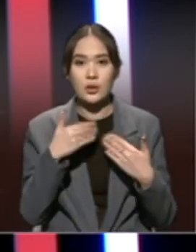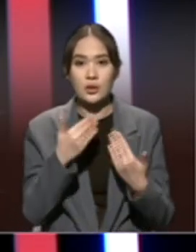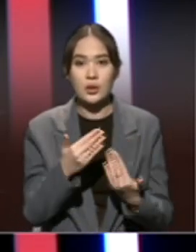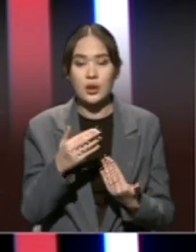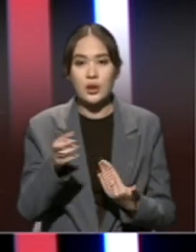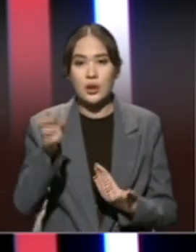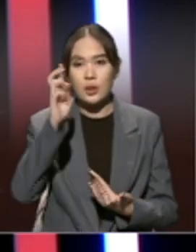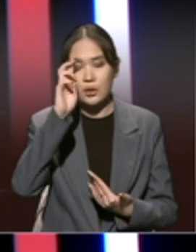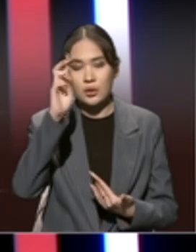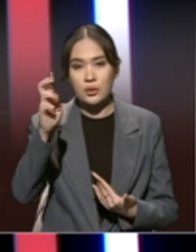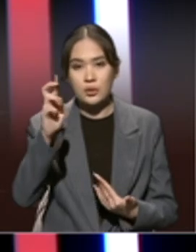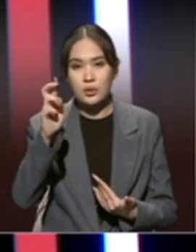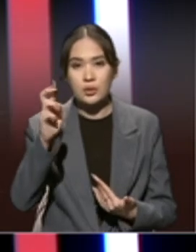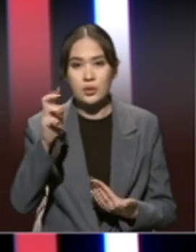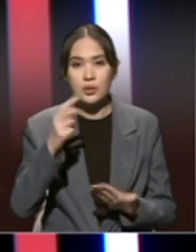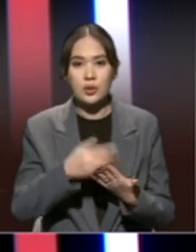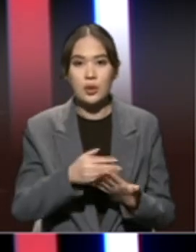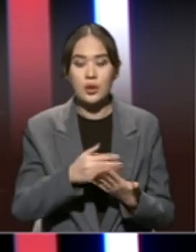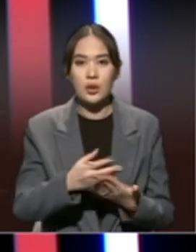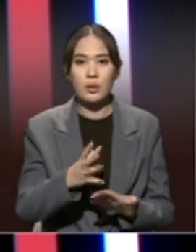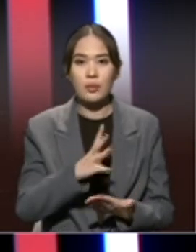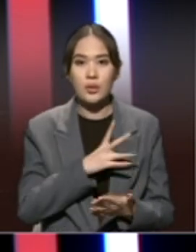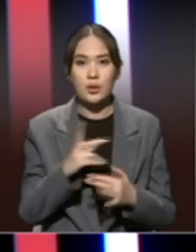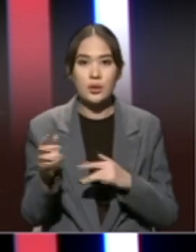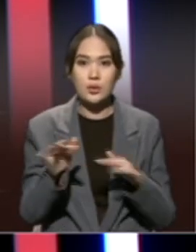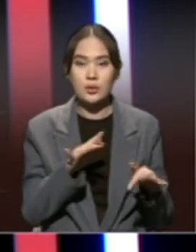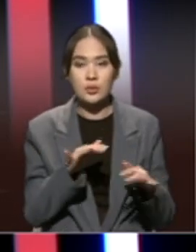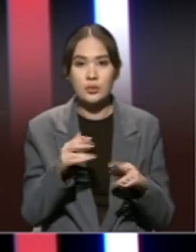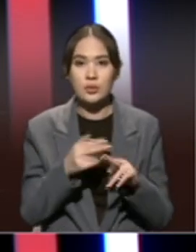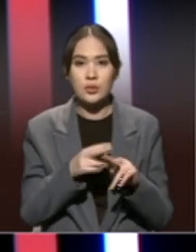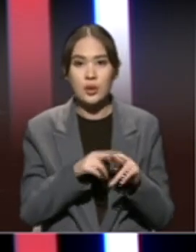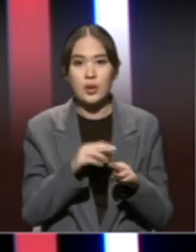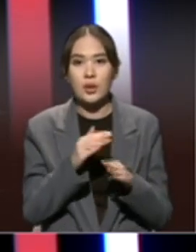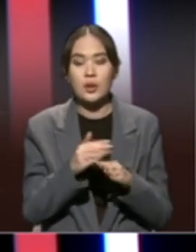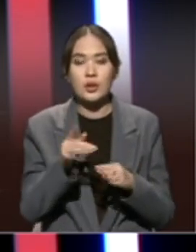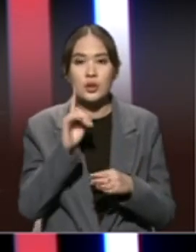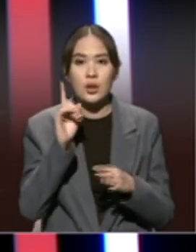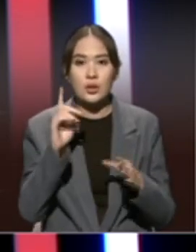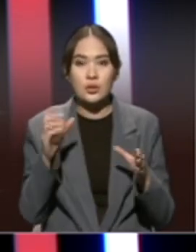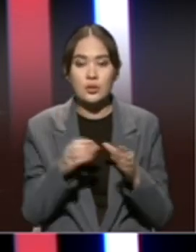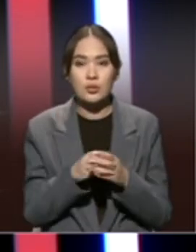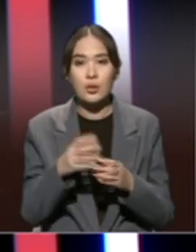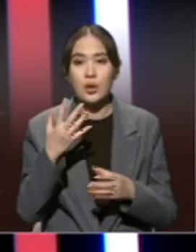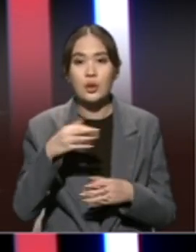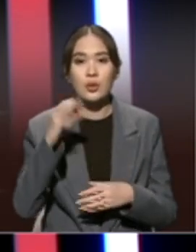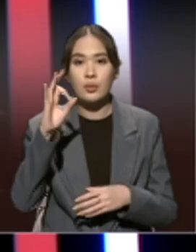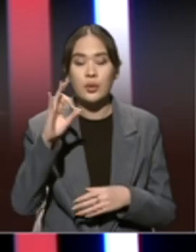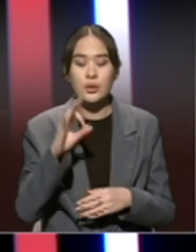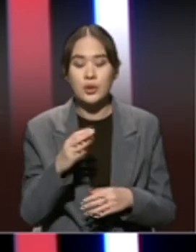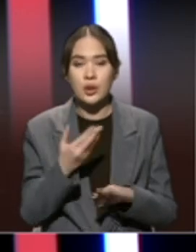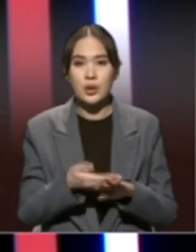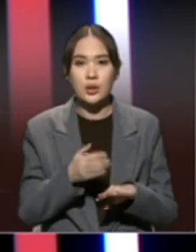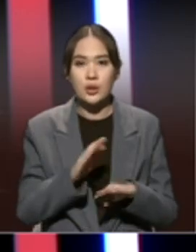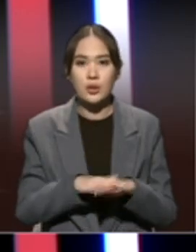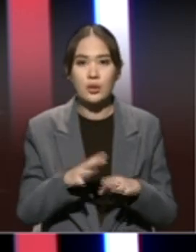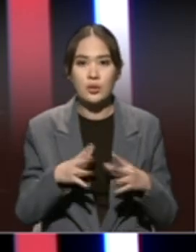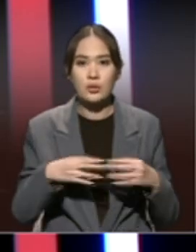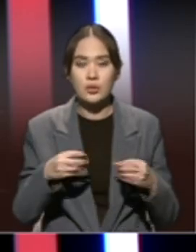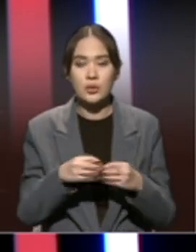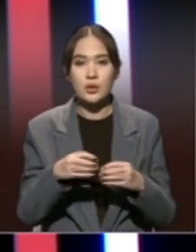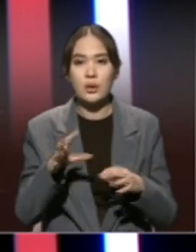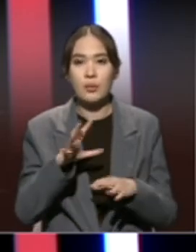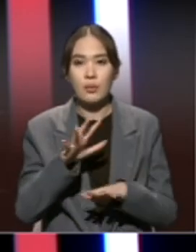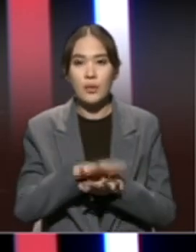елді жаңа қызмет етуге дейтінде, я сол кезде осы жас отбасыларға 50% қиын отбасы банкте жинауға